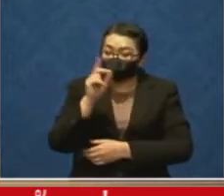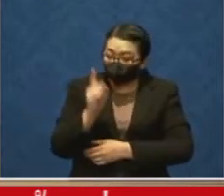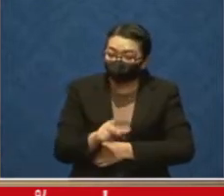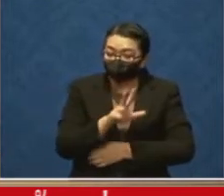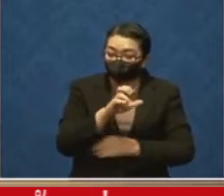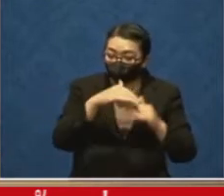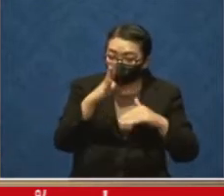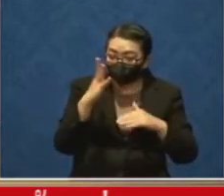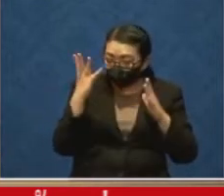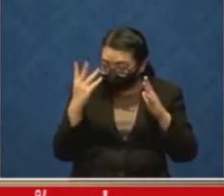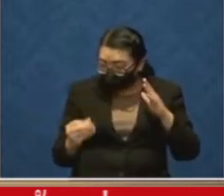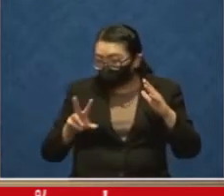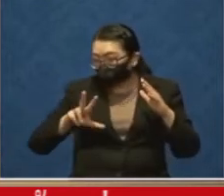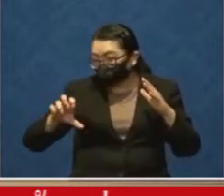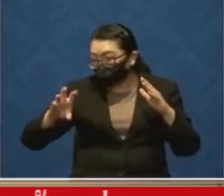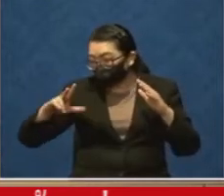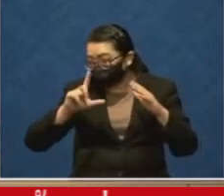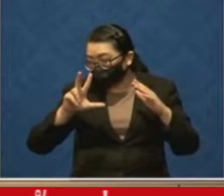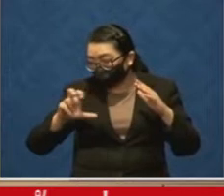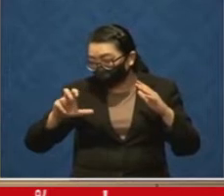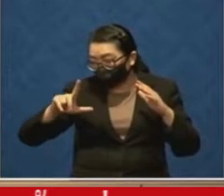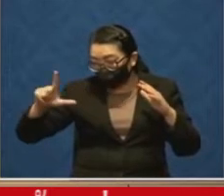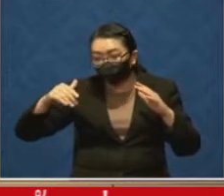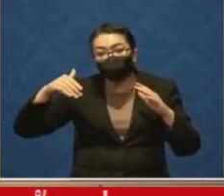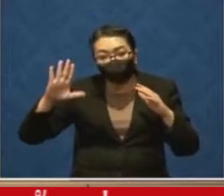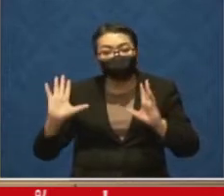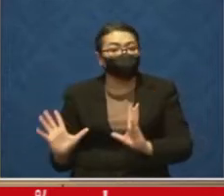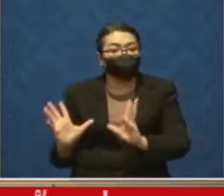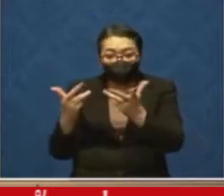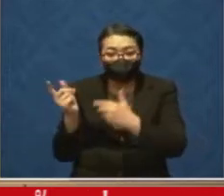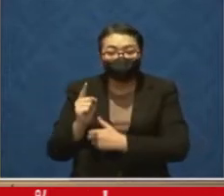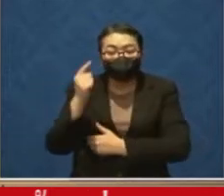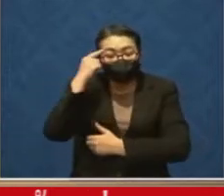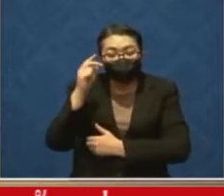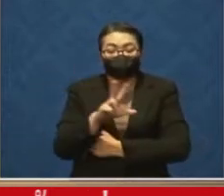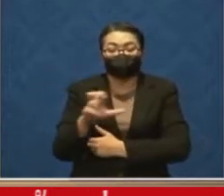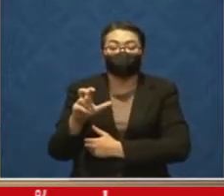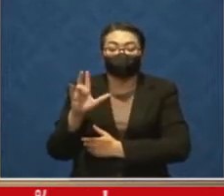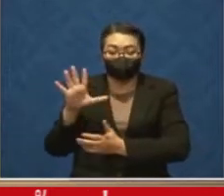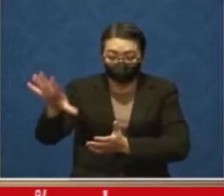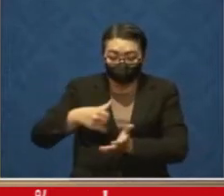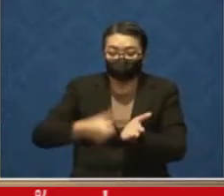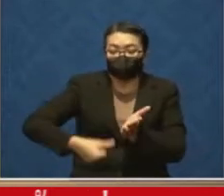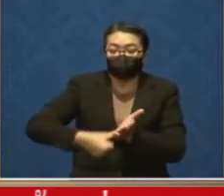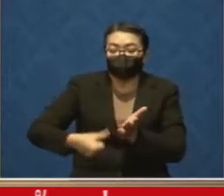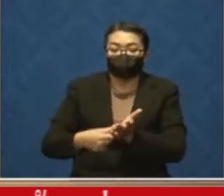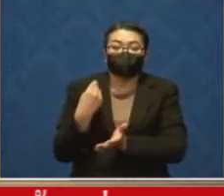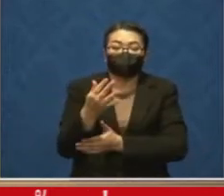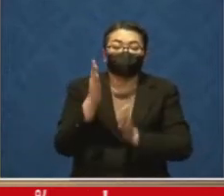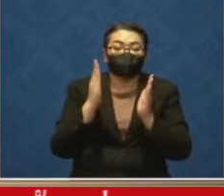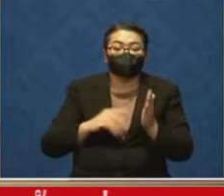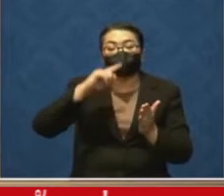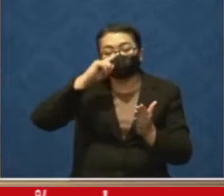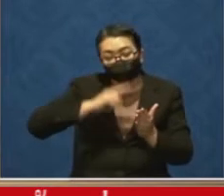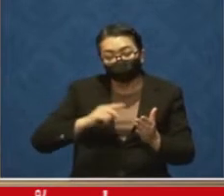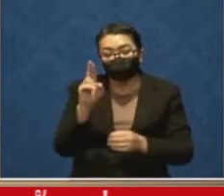อีก 300 แล้ลลิิหายไปไหนครับเราคิดงๆกคอถ้า 300 แล้ลตตเนี่ยครับเอามาเสียผ่าศีให้พี่น้องในปเท